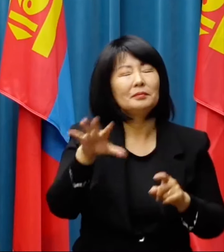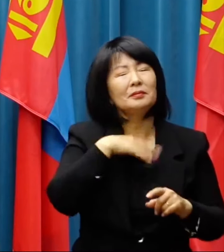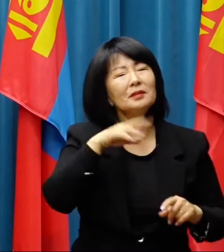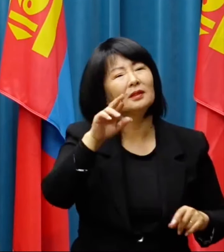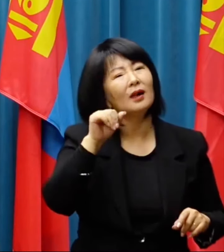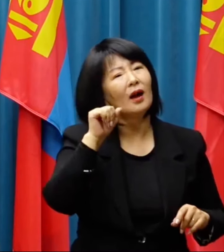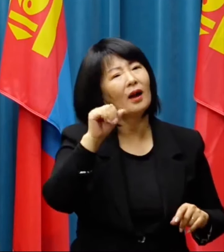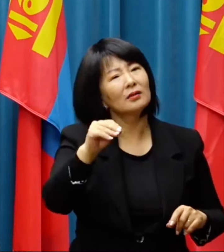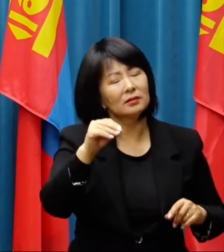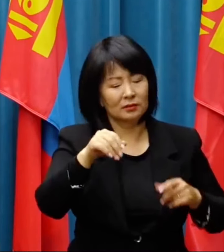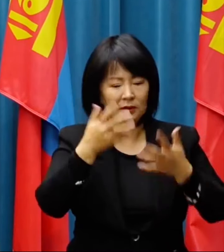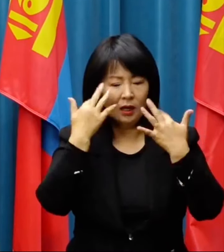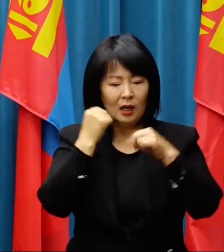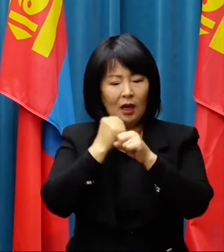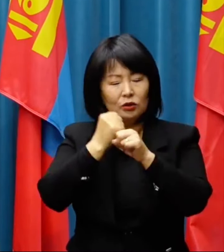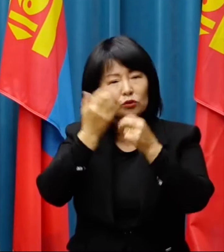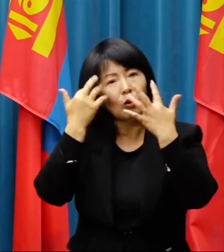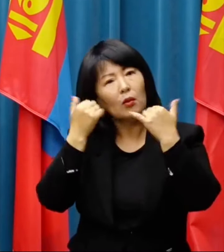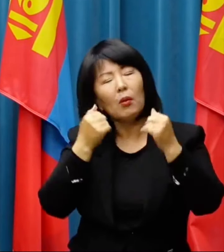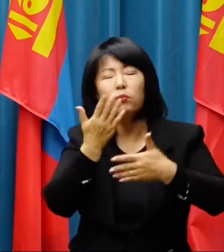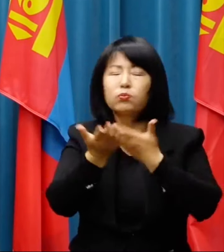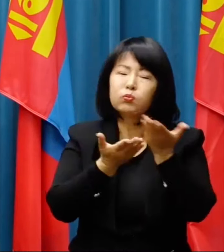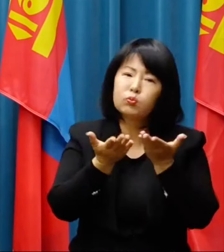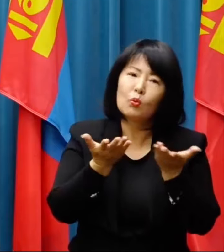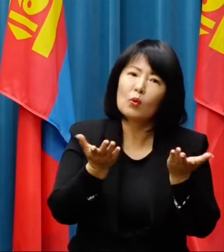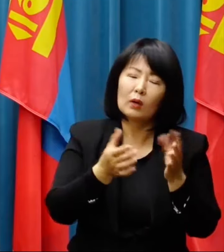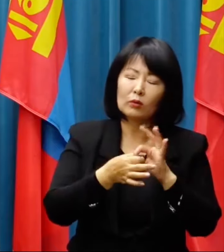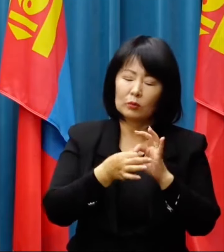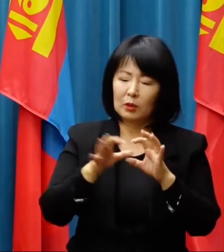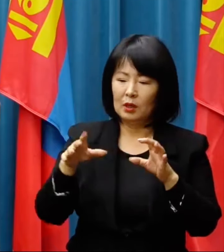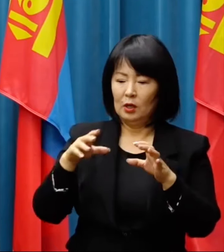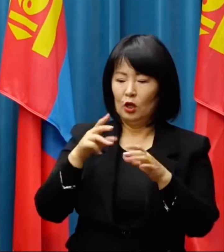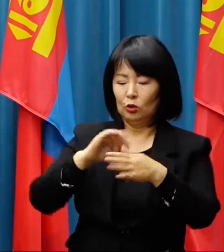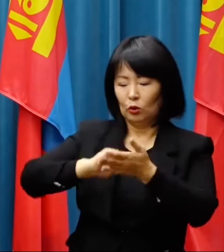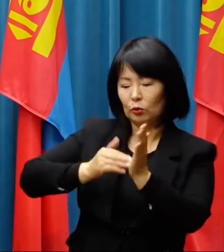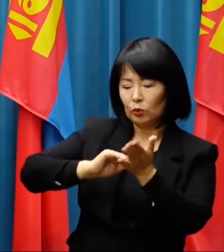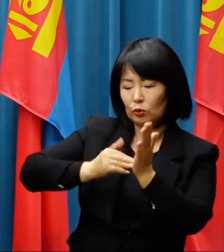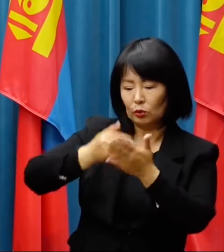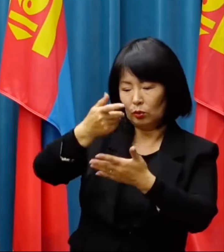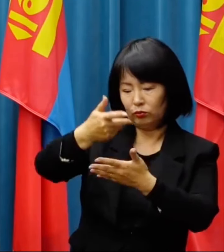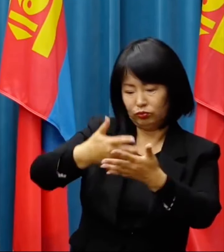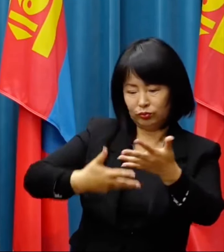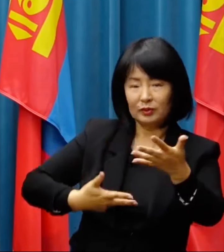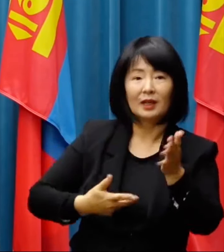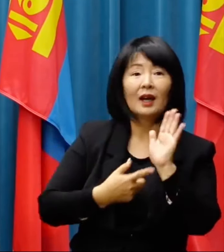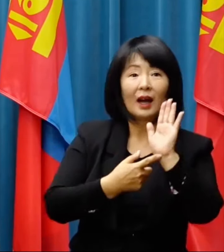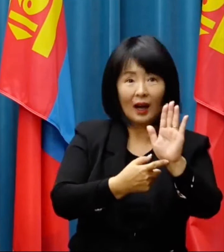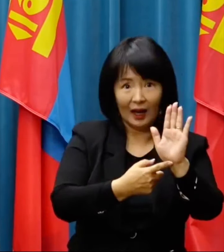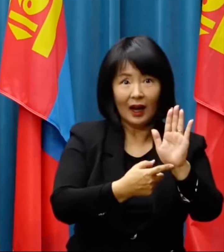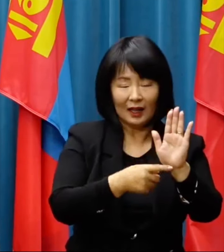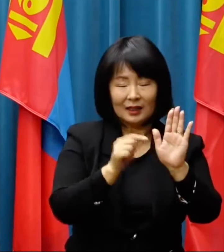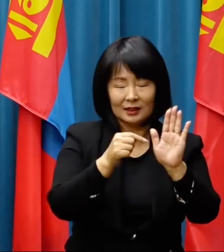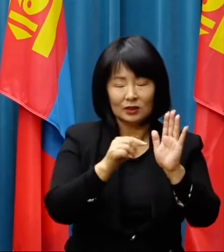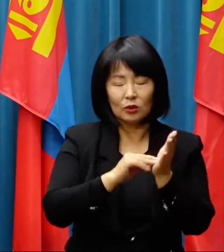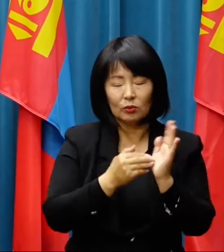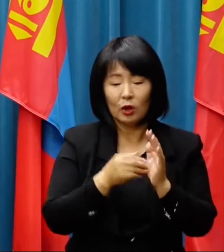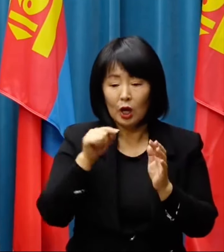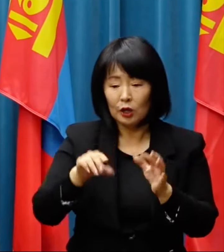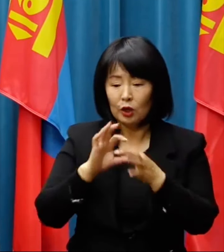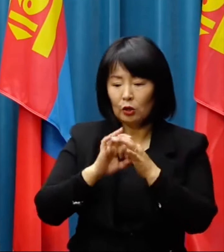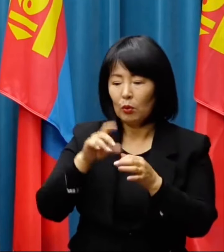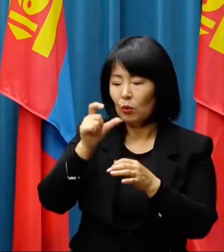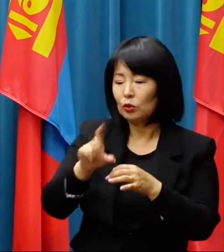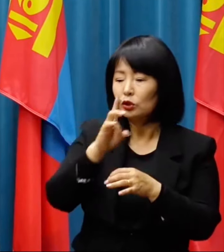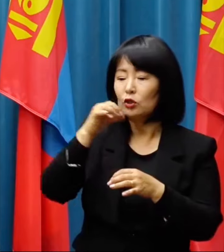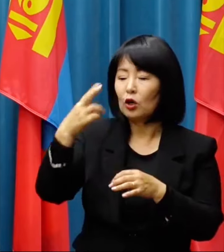одоо процедурыг зохион байгуулах вэ гэдэг дээр яг юм роуд мап буюу төлөвлөгөө гаргаж байгаа. Тэгээ энэ хүрээндээ бол одоо хүний нөөцийн